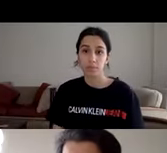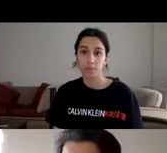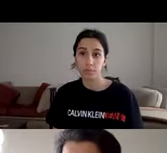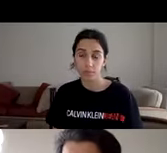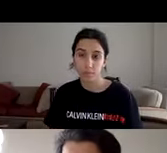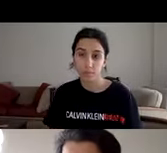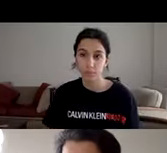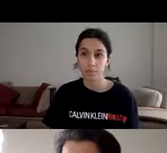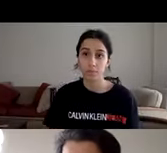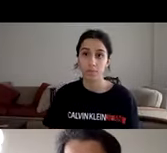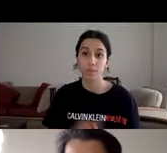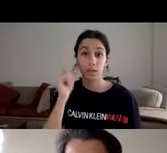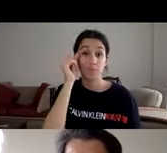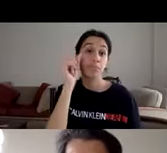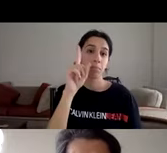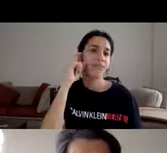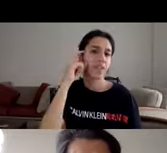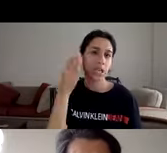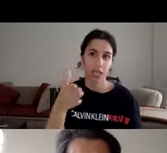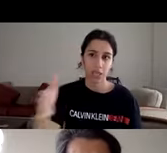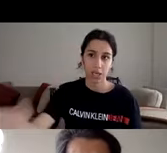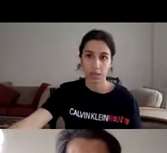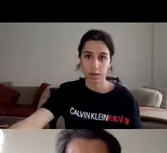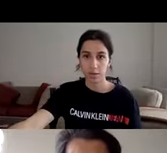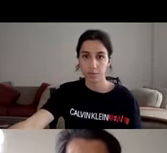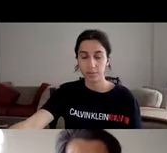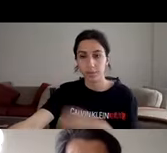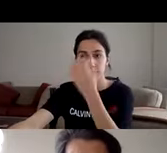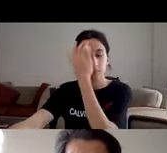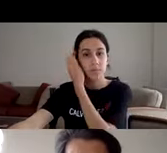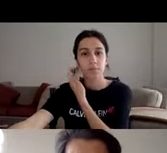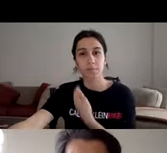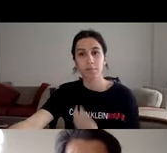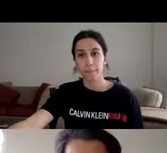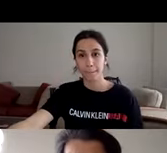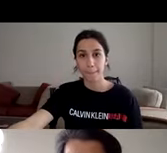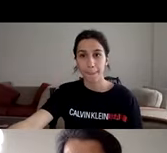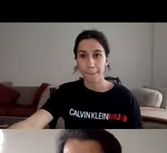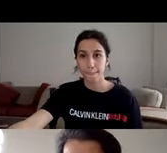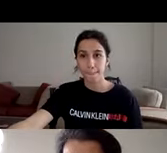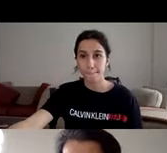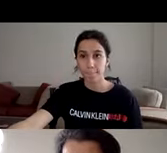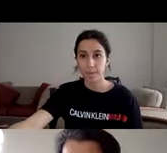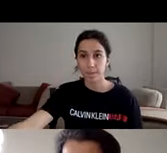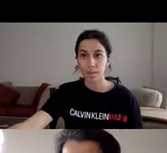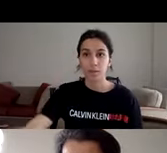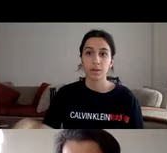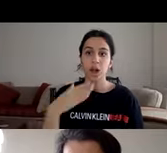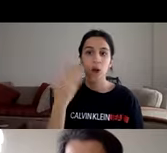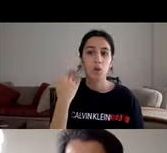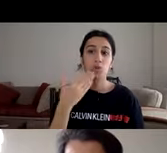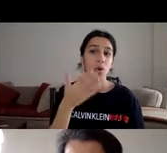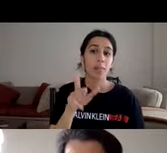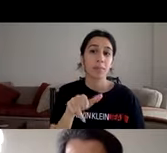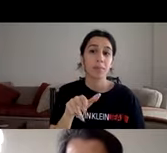inovasyon tarafındaki yaratıcı girişimlerden biri. Böyle bakarak yola devam etmek durumundayız. Dediğim gibi burada